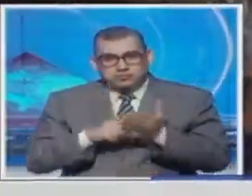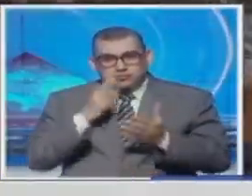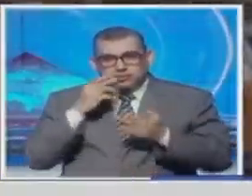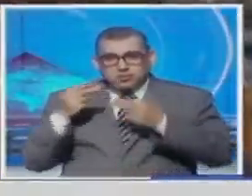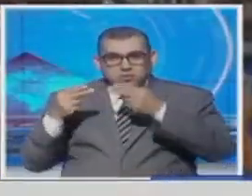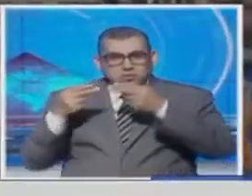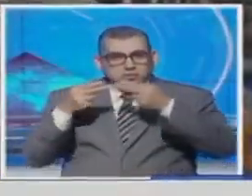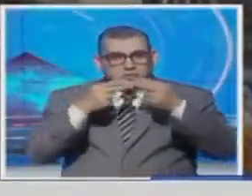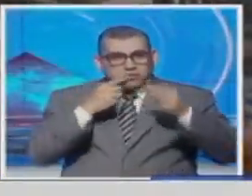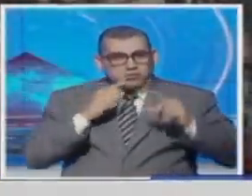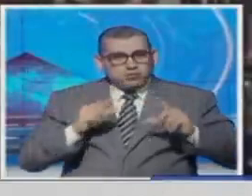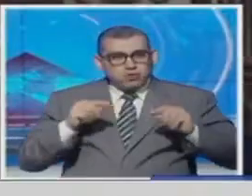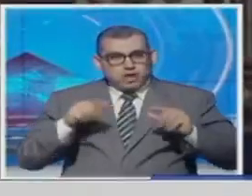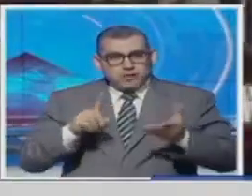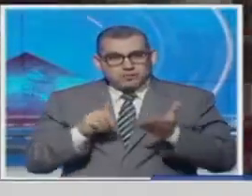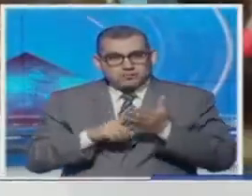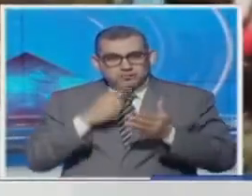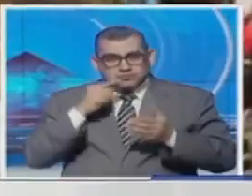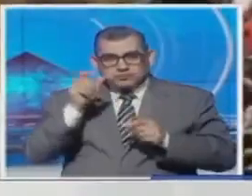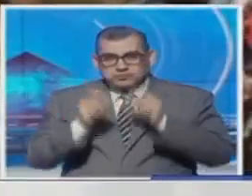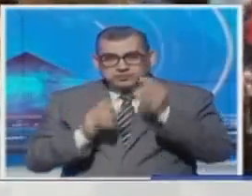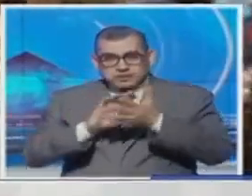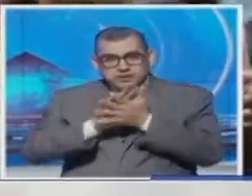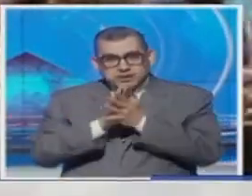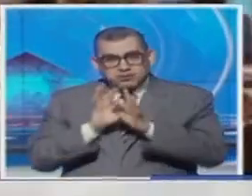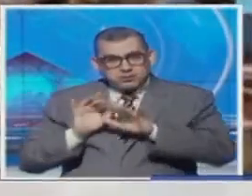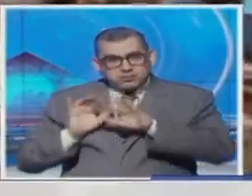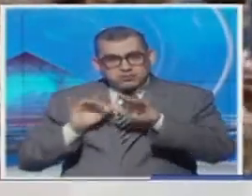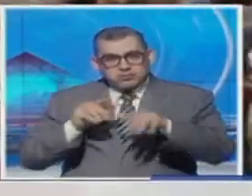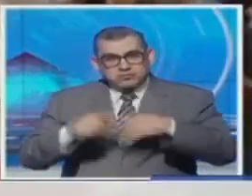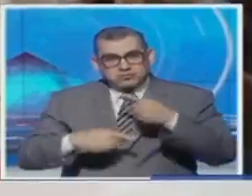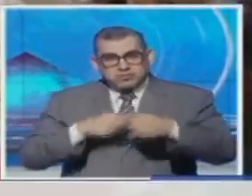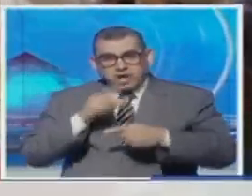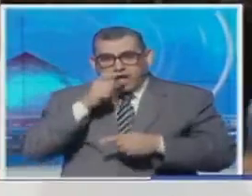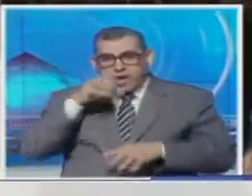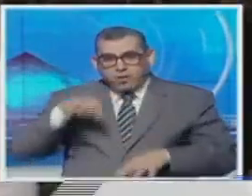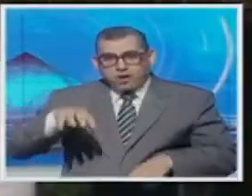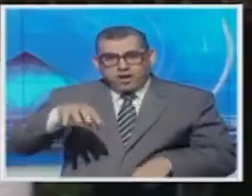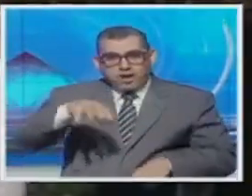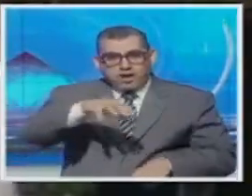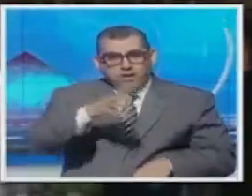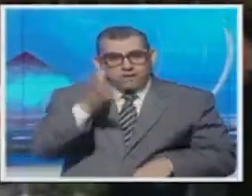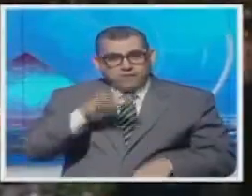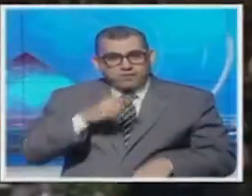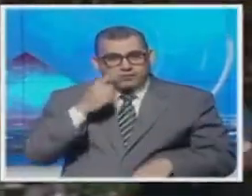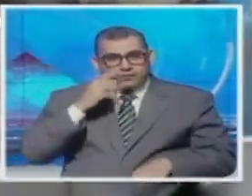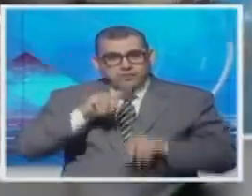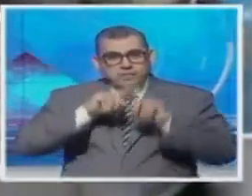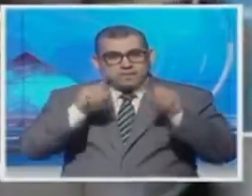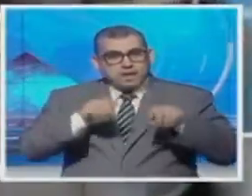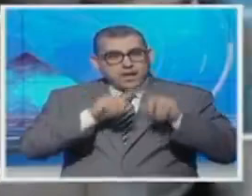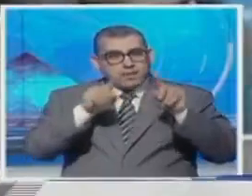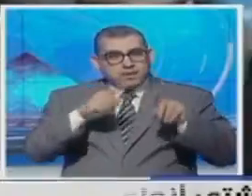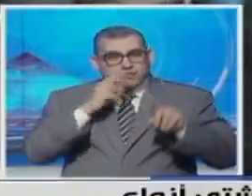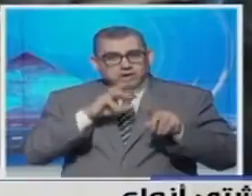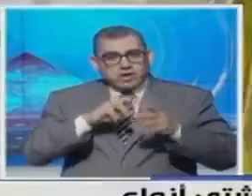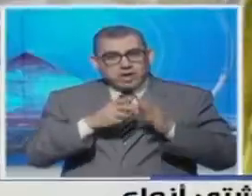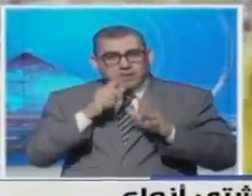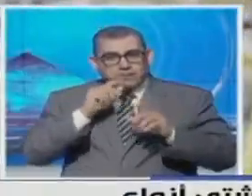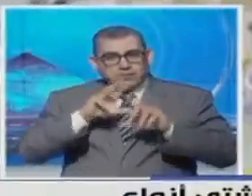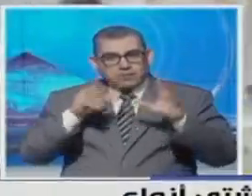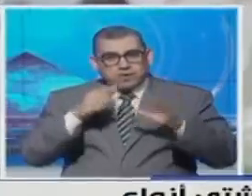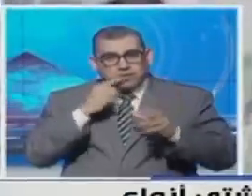هائلة يضل فيها البصر، وشاهد فيما حوله مقاهي عامرة ودكاكين متباينة ما بين دكان